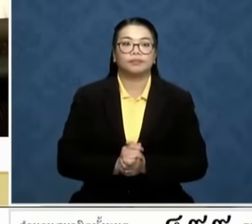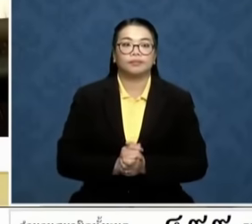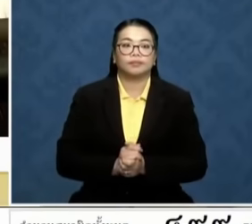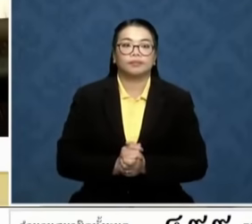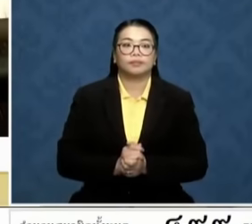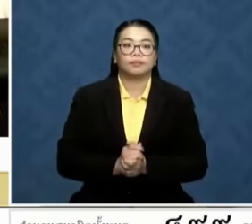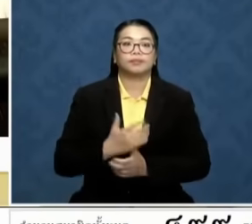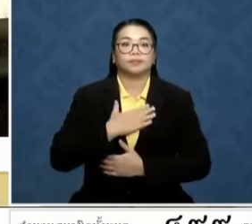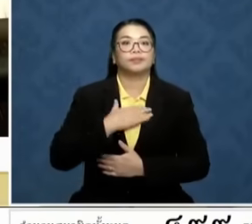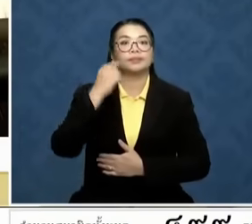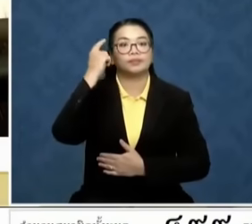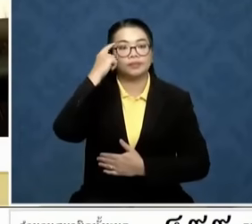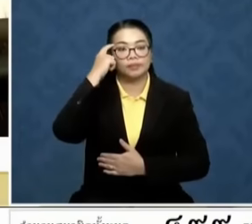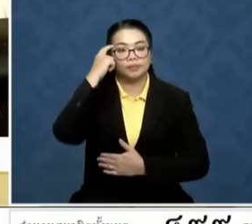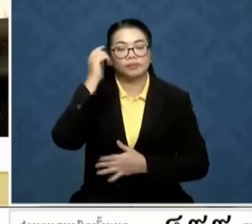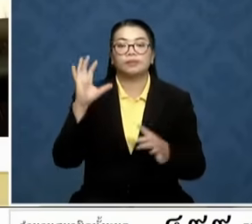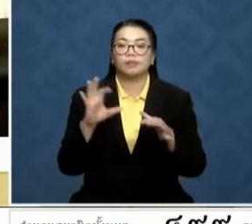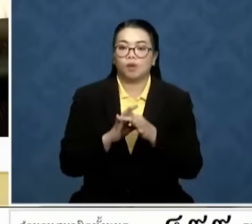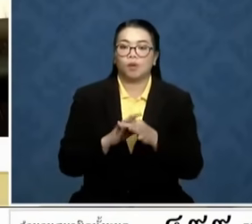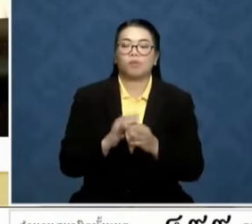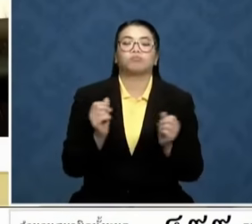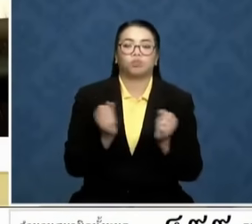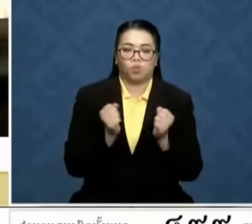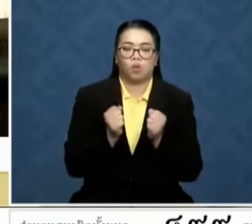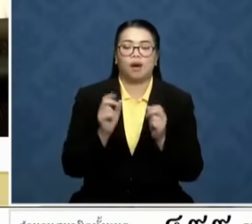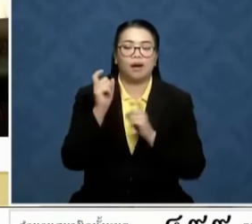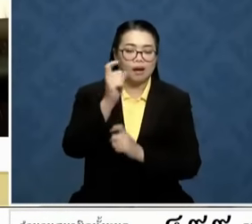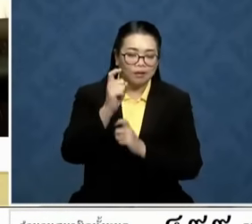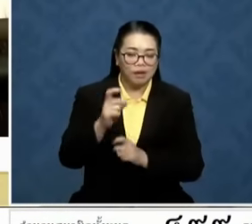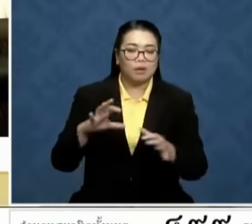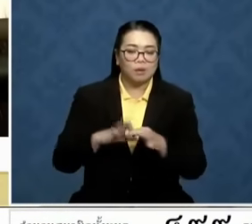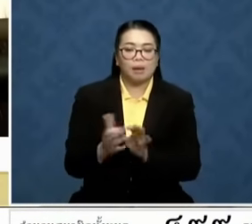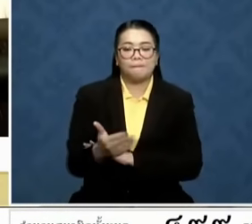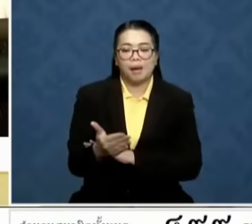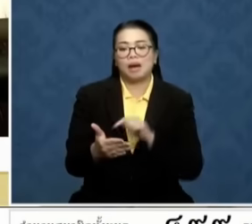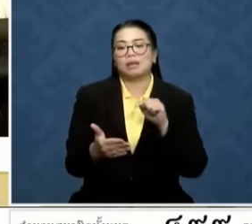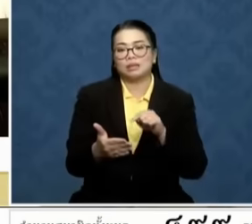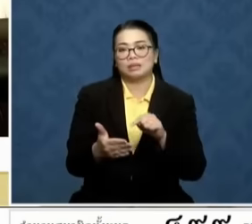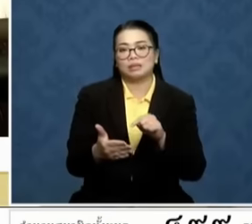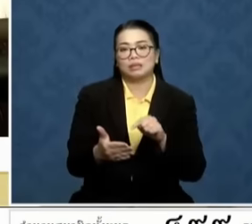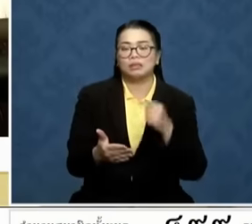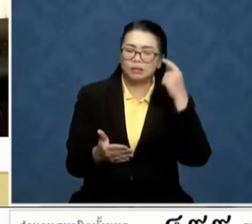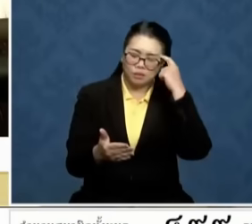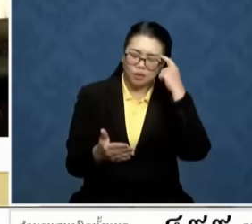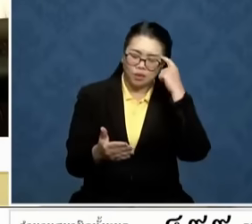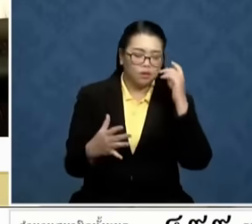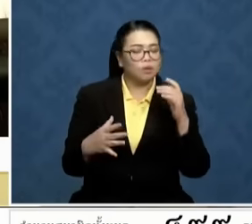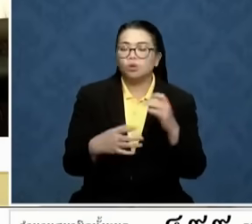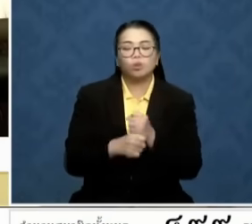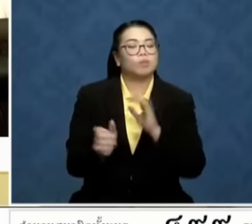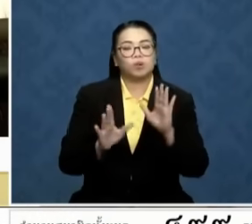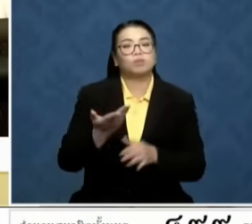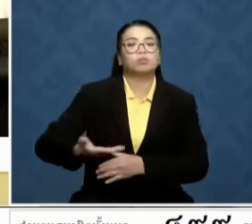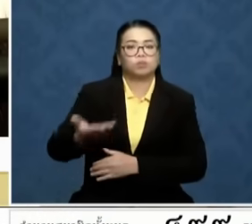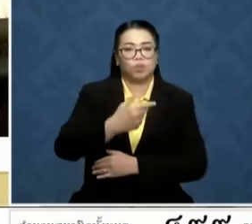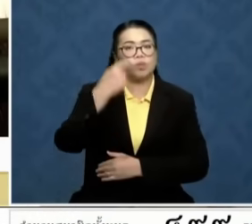ท่านประธานแต่ผมคิดว่าในเรื่องของความน่ากลัวในเรื่องของพิษภัยต่างๆของตัวปลาหมอคังดำเนี่ยคงไม่ต้องสรุปและนะครับขอ